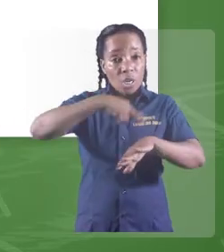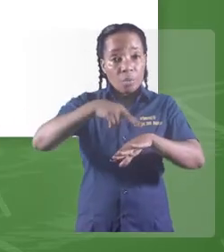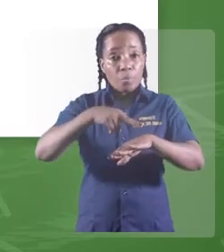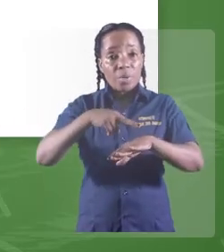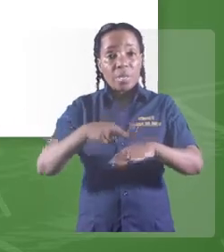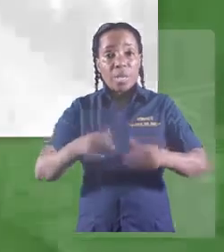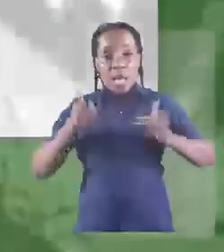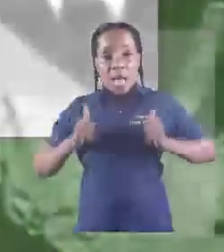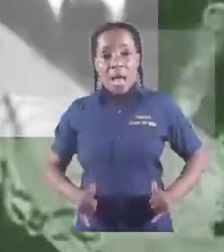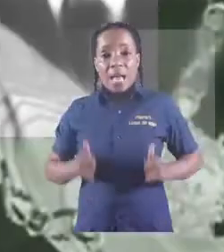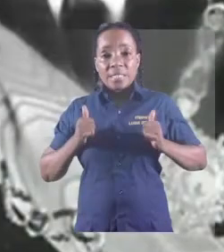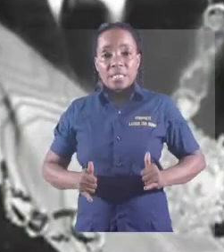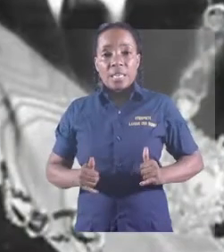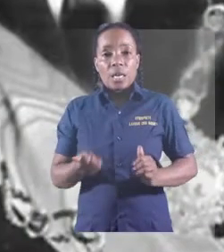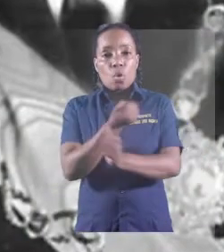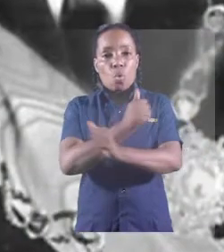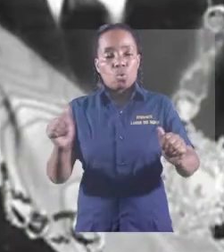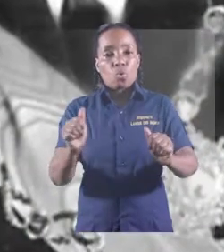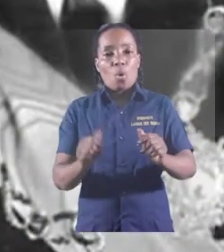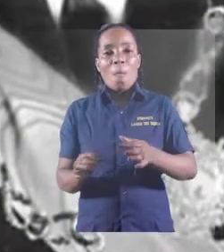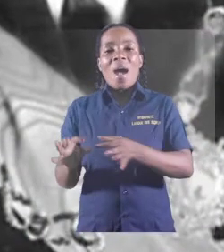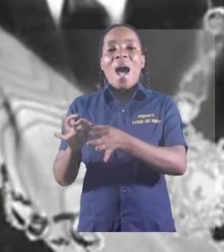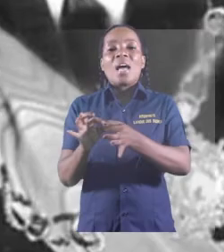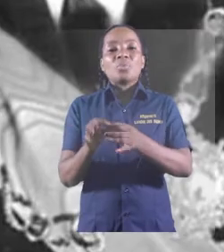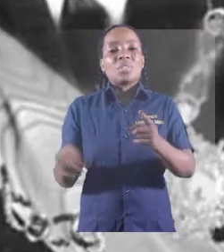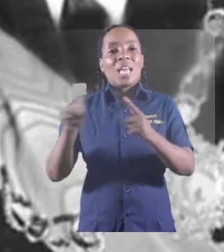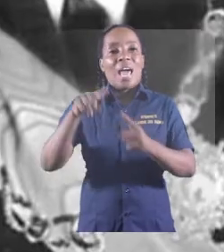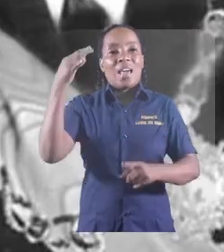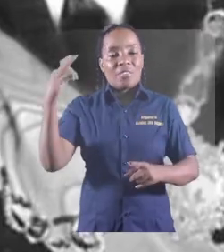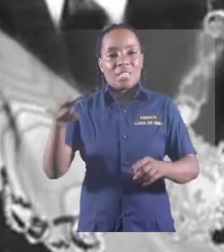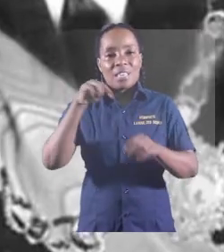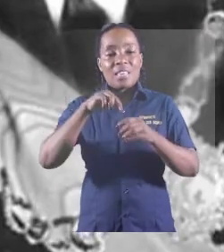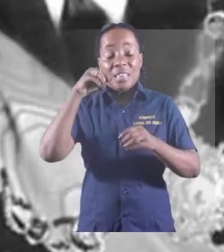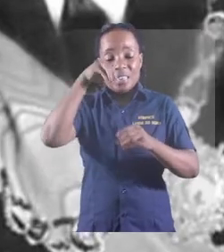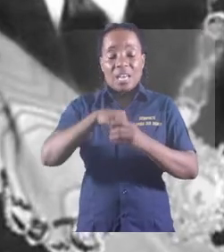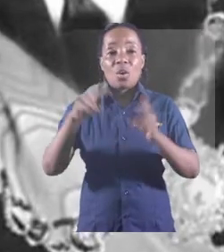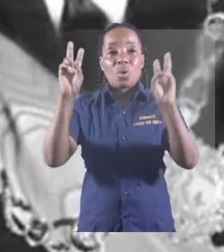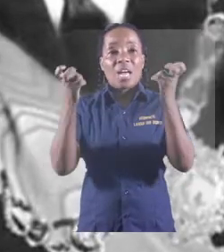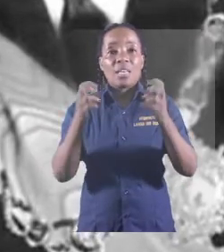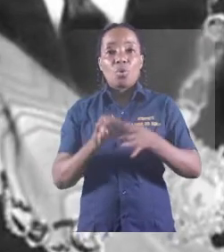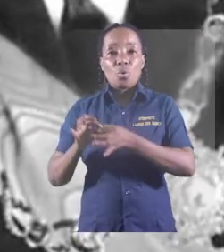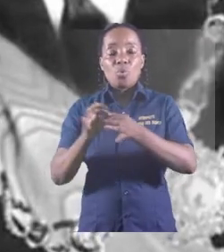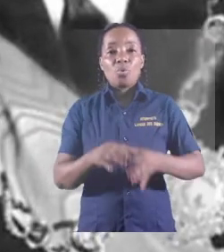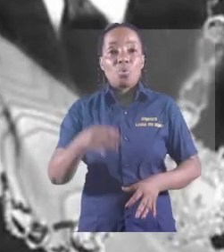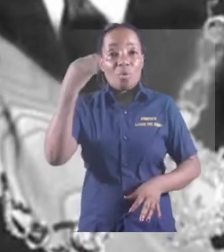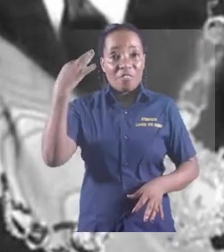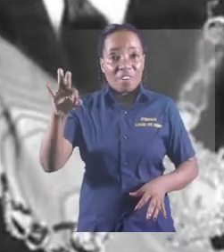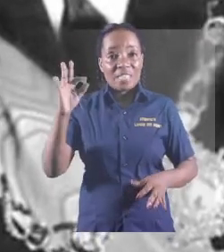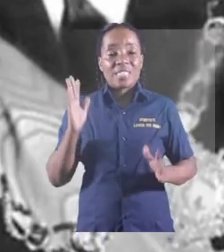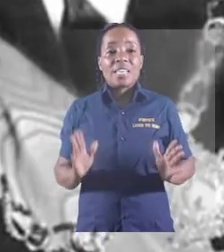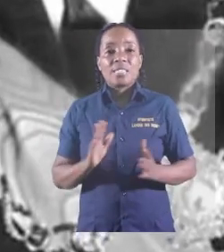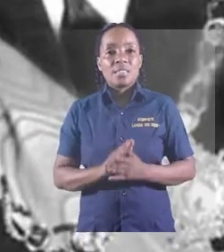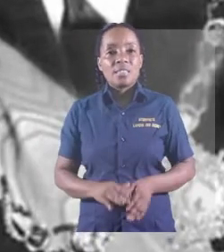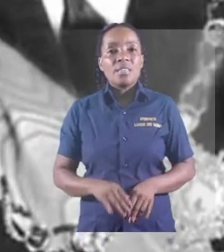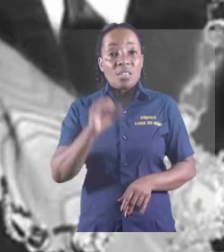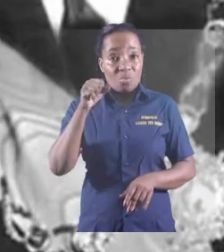associée à la France dans le cadre de l'Union française. En effet, en 1946, la France